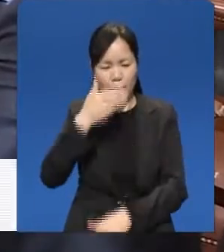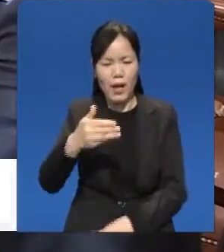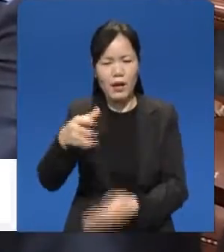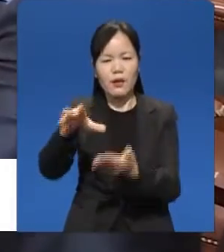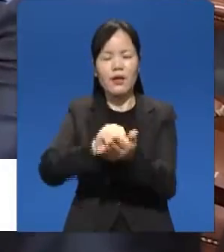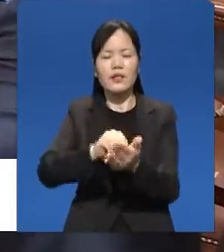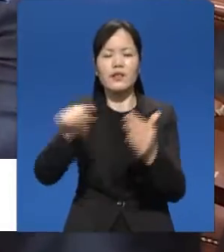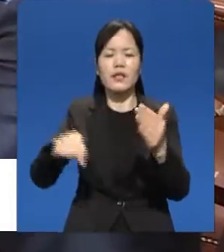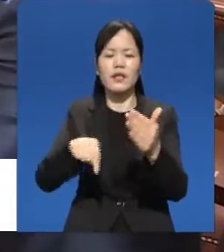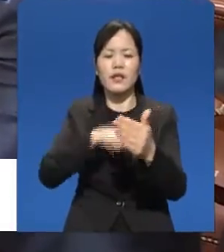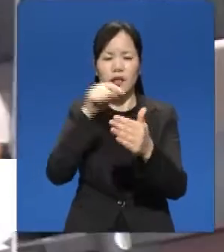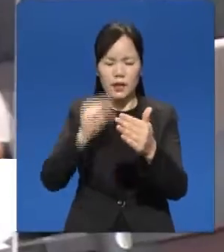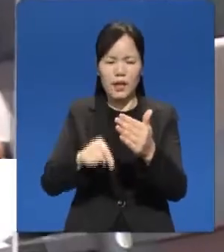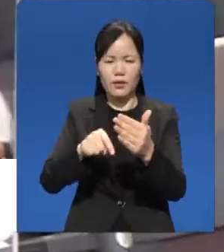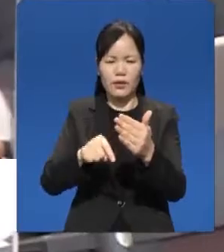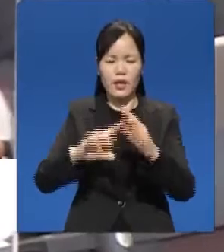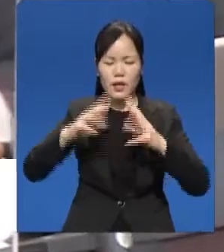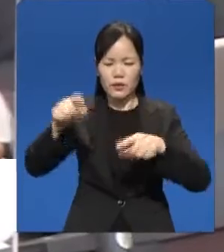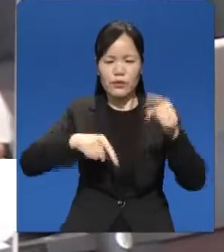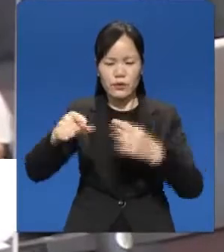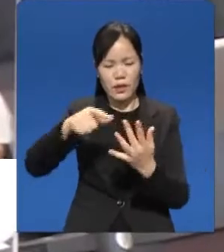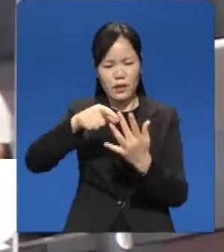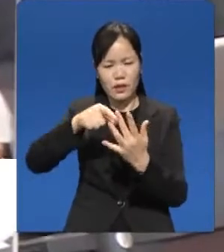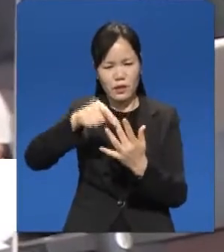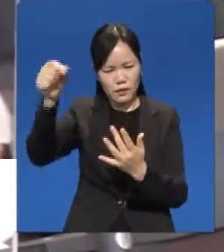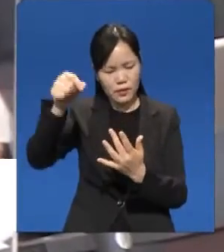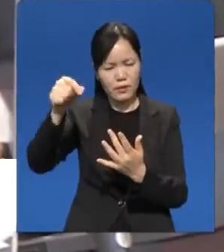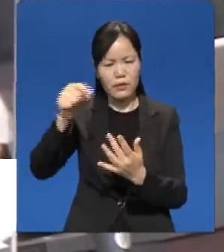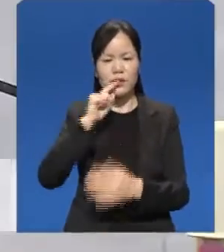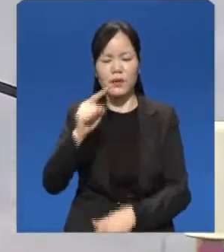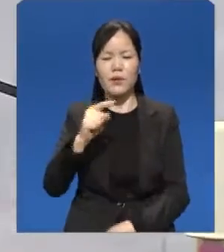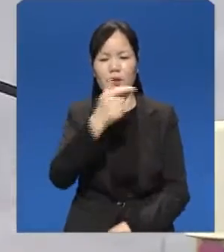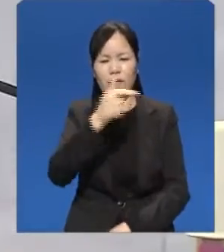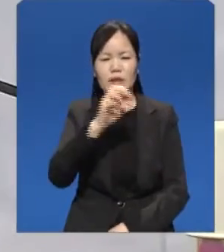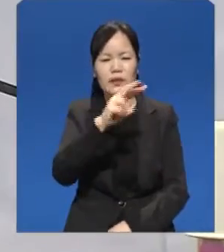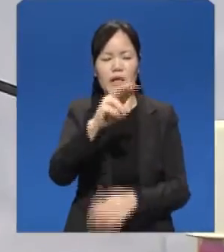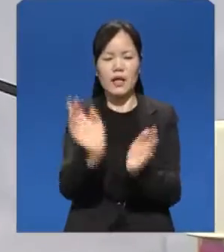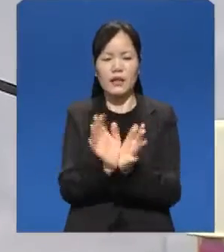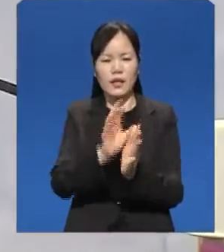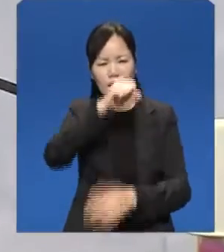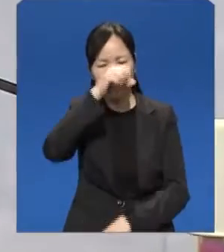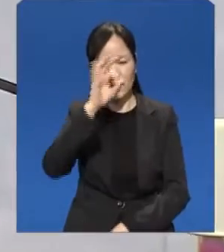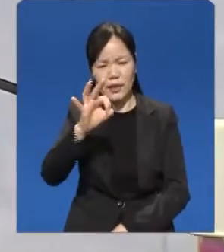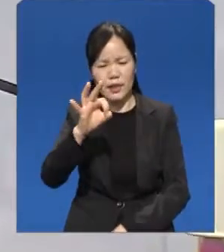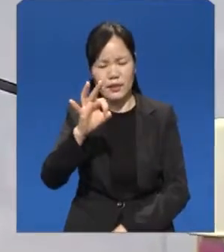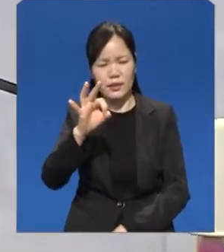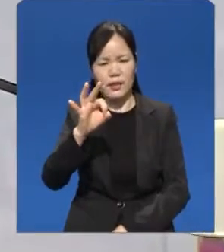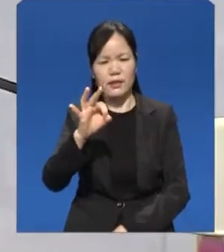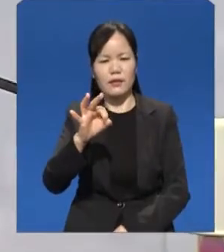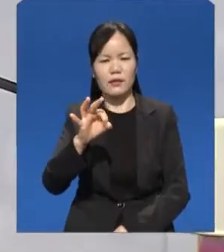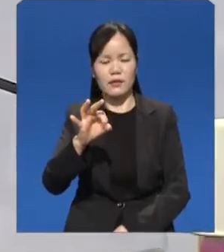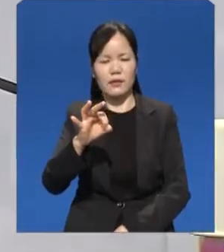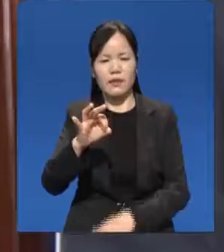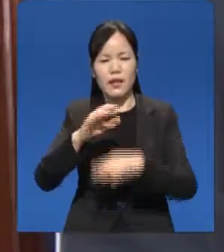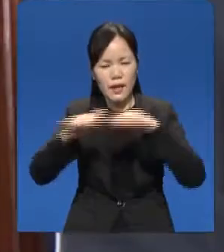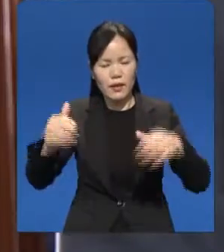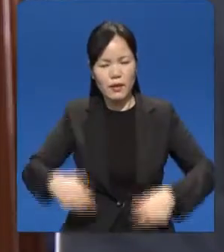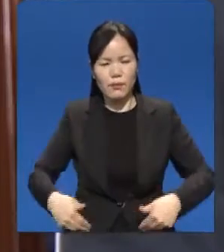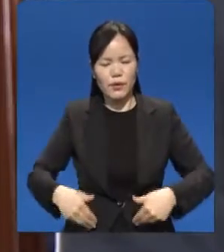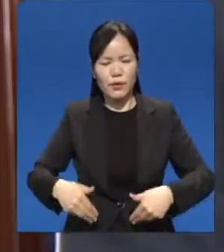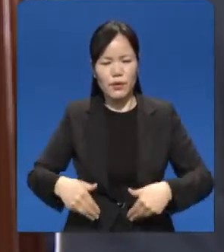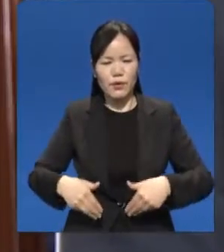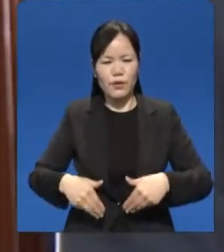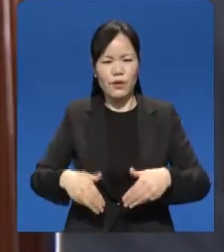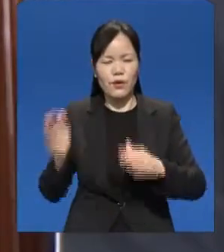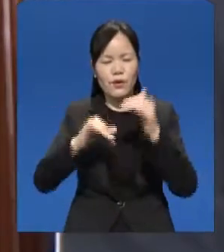위주로 국정과제를 선별하겠다고 밝혔습니다. 거대 야당과 예산이란 벽을 마주한 인수위가 공약